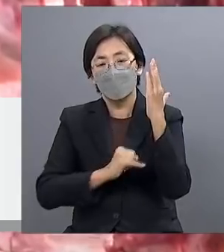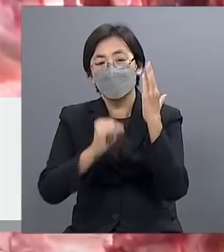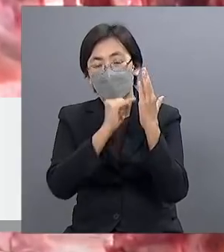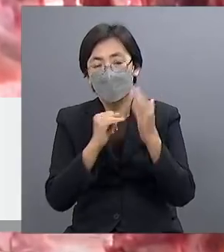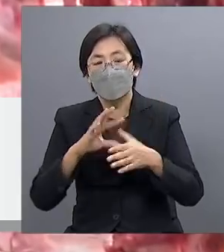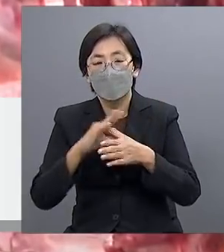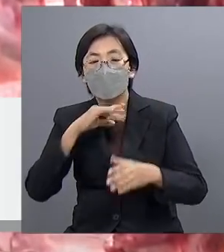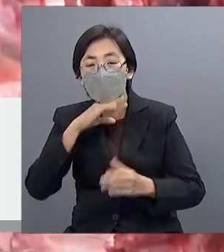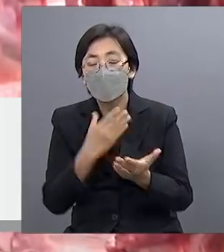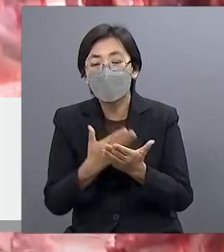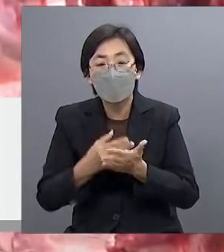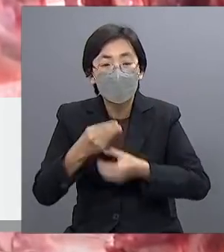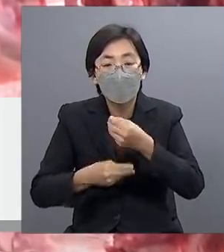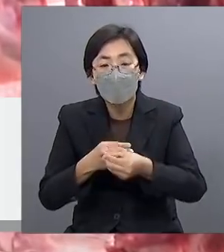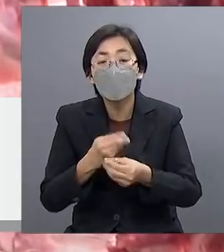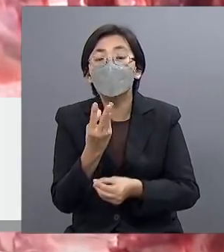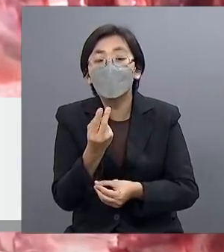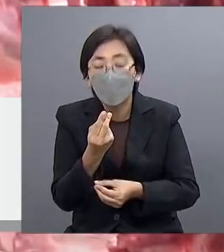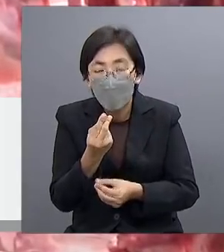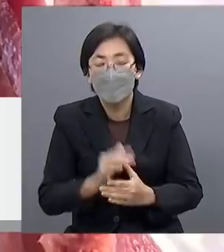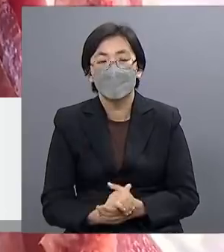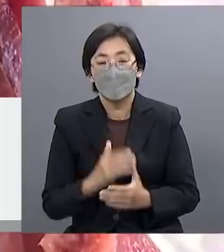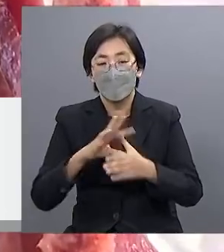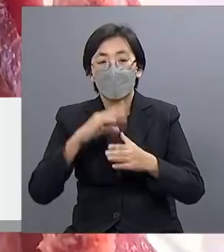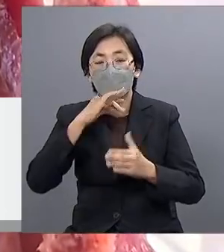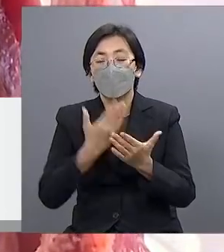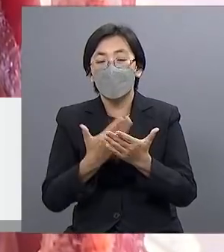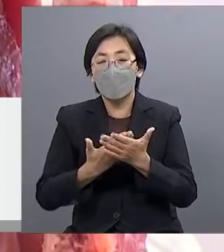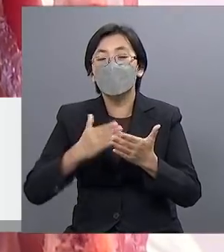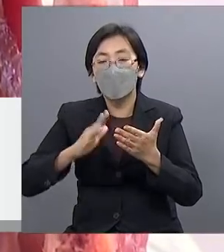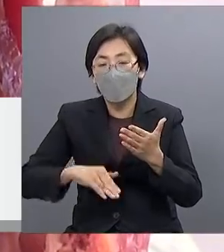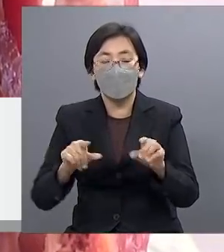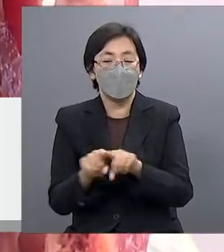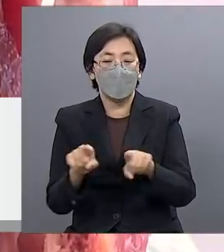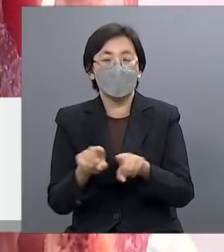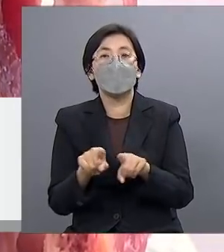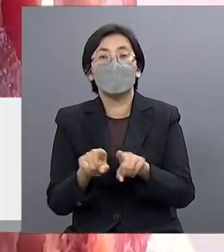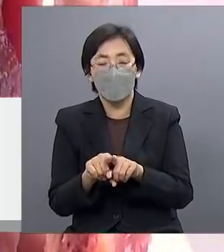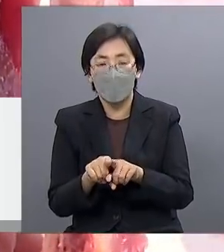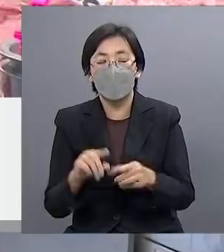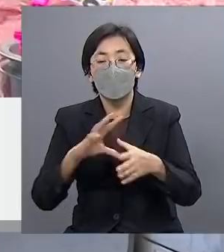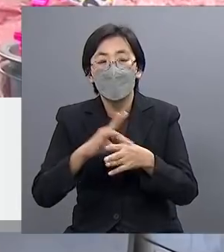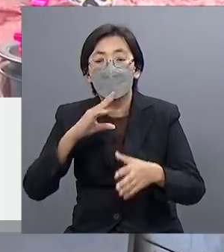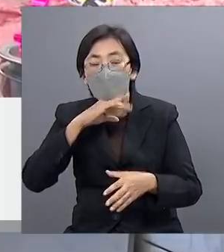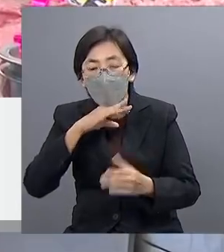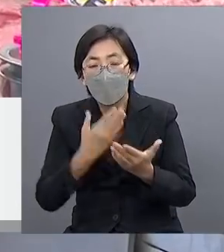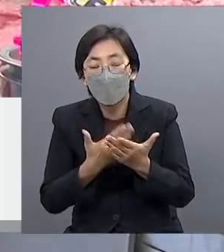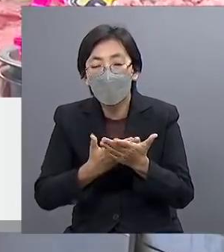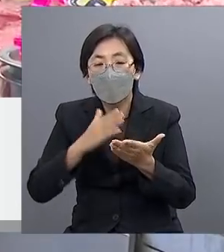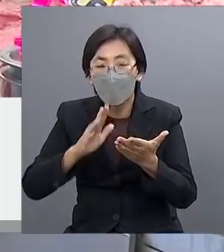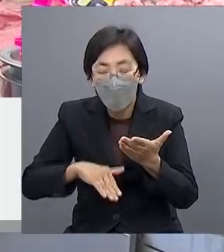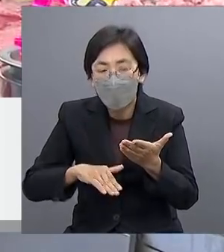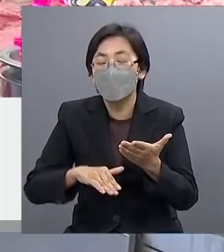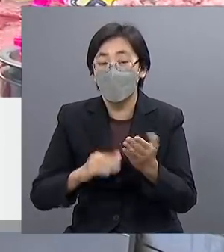งบ้างต้องบอกว่าราคาปรับลดลงมาเหมือนกันค่ะทั้งนี้ในภาพรวมนะคะราคาเนื้อหมูปรับลดลงมาตั้งแต่ก่อนช่วงเทศกาลต